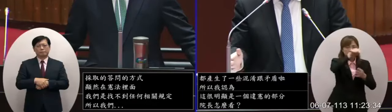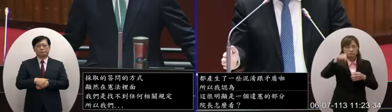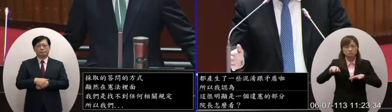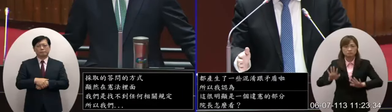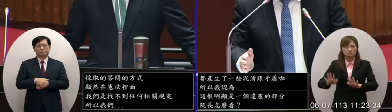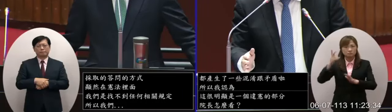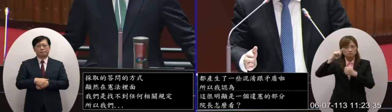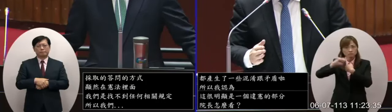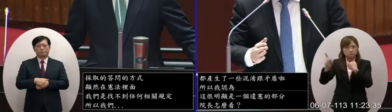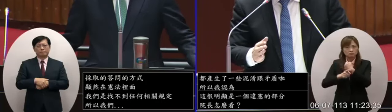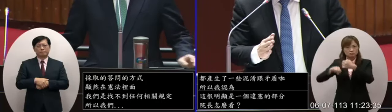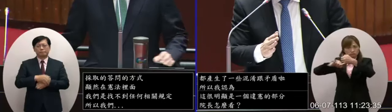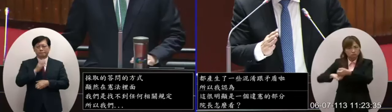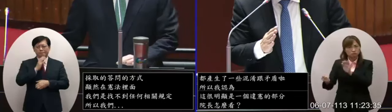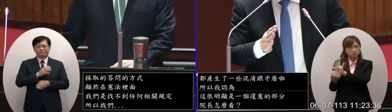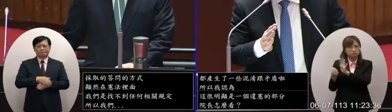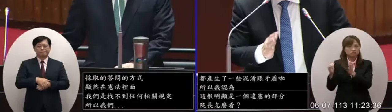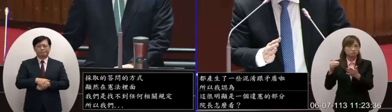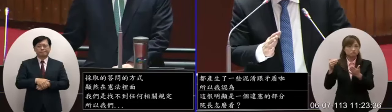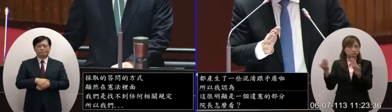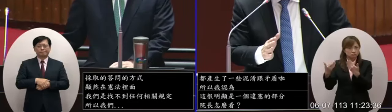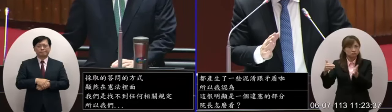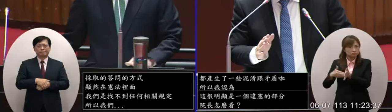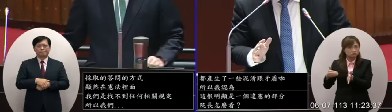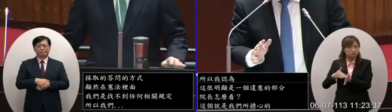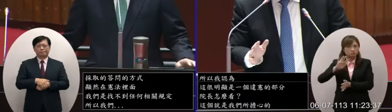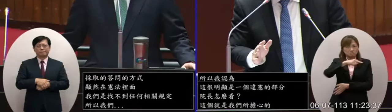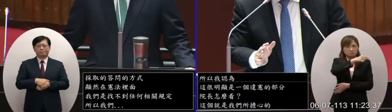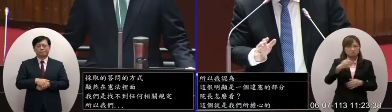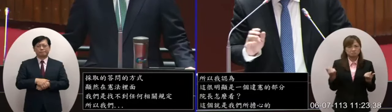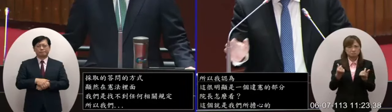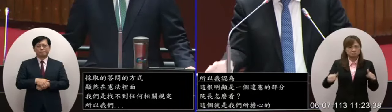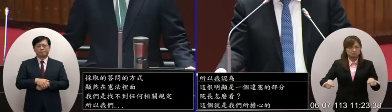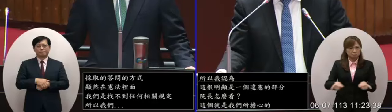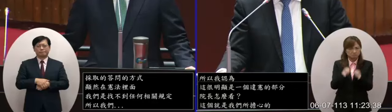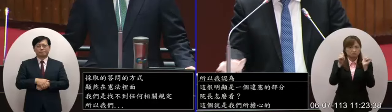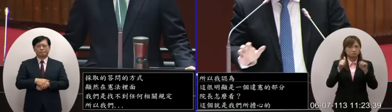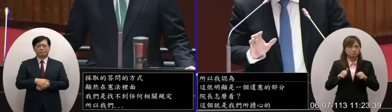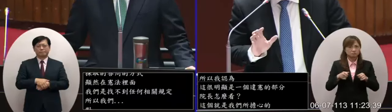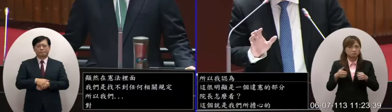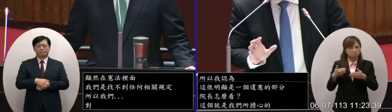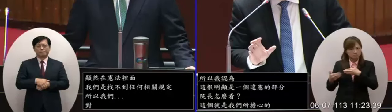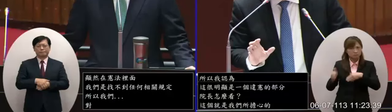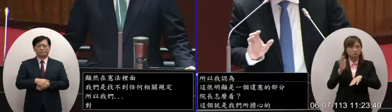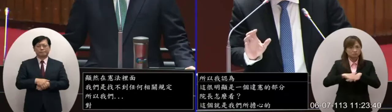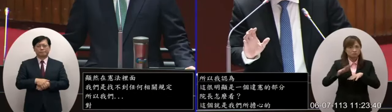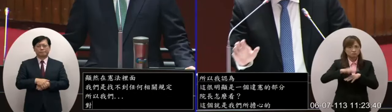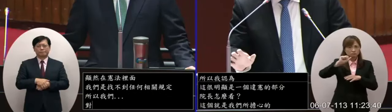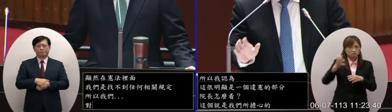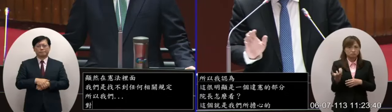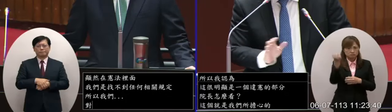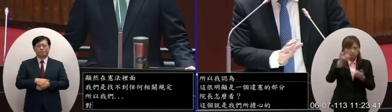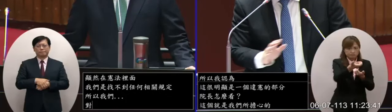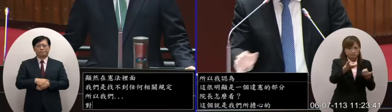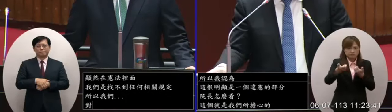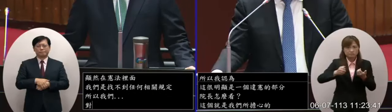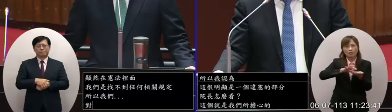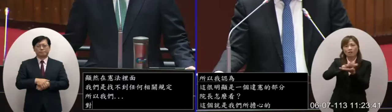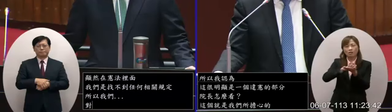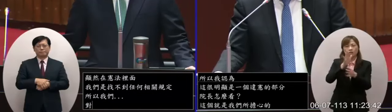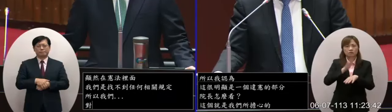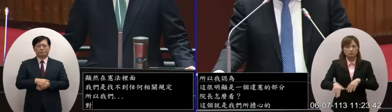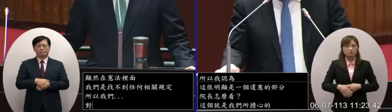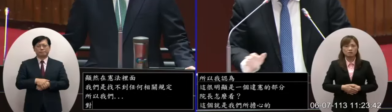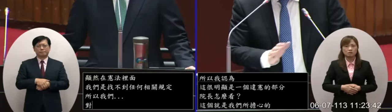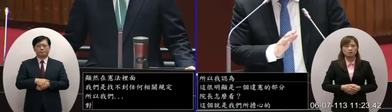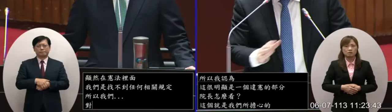任政治的一个规范，同时让总统跟五院之间的分际会整个混乱掉，立法院一权独大，所以刚刚前面有委员